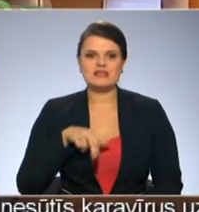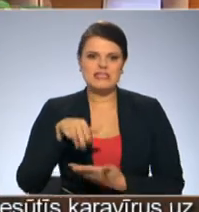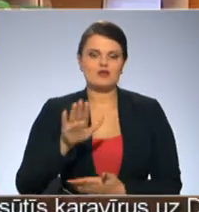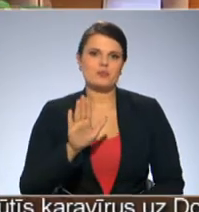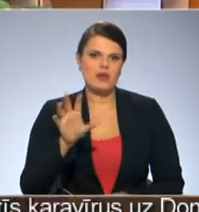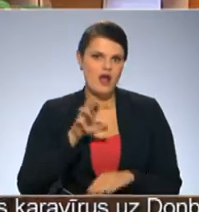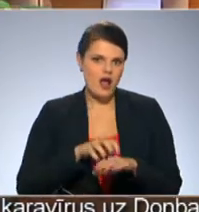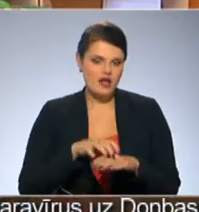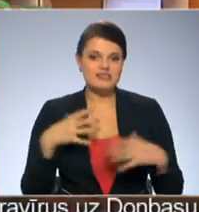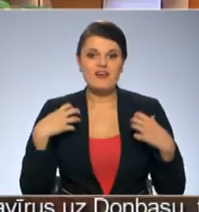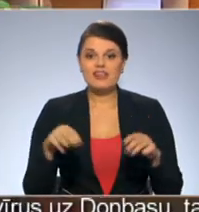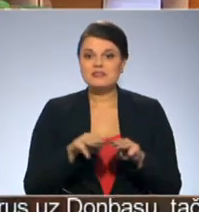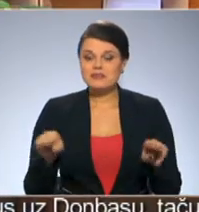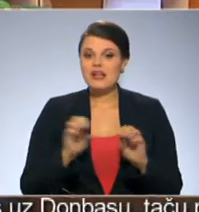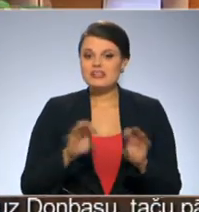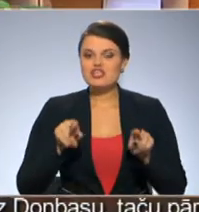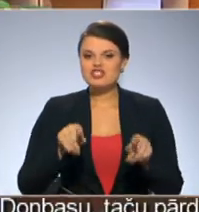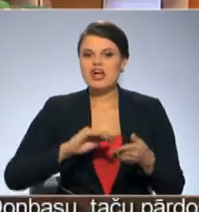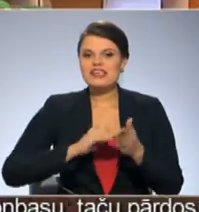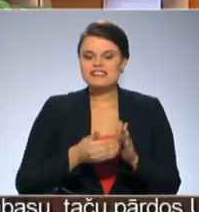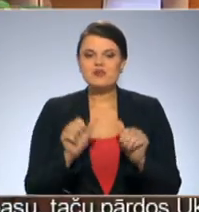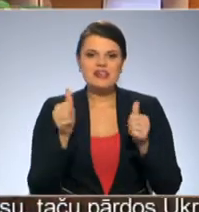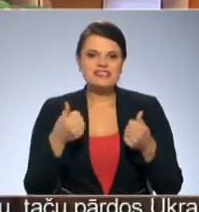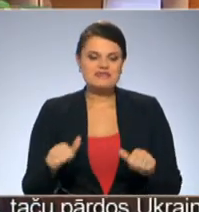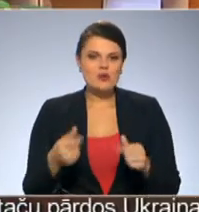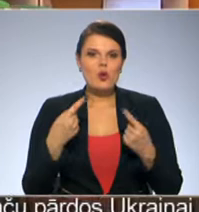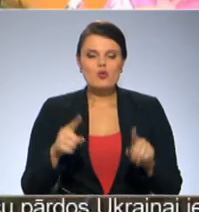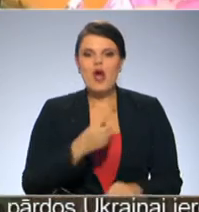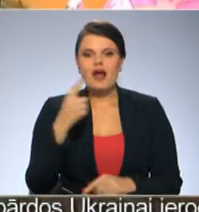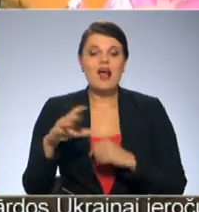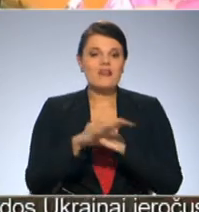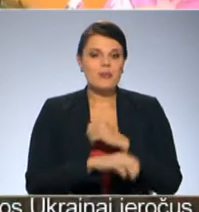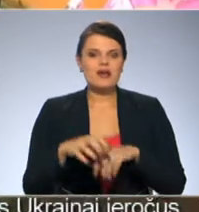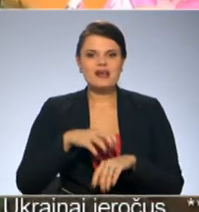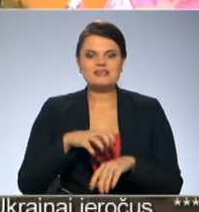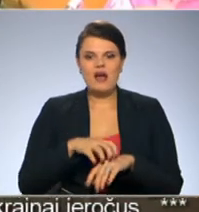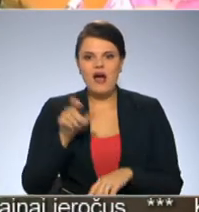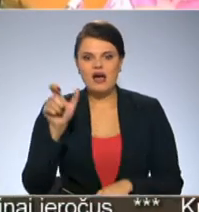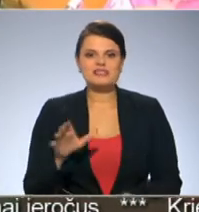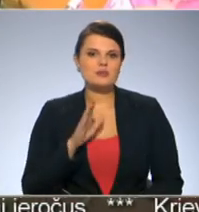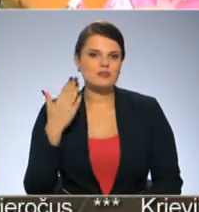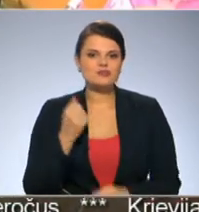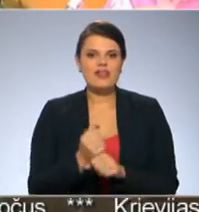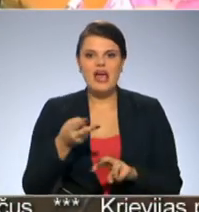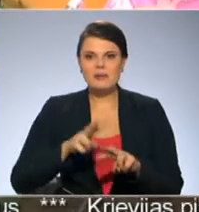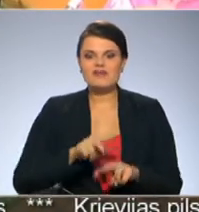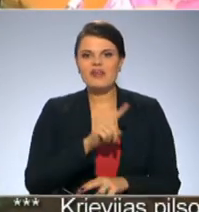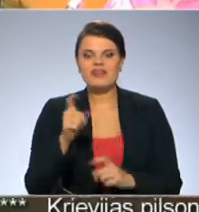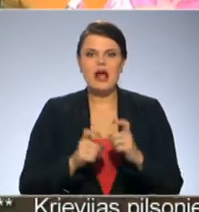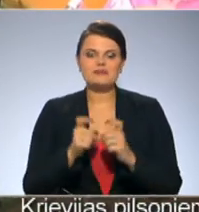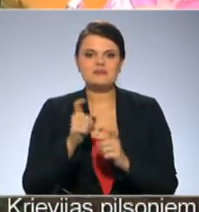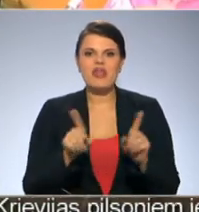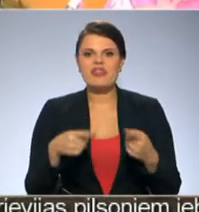ārsta. Veselības ministrijā skaidro, ka šāda situācija izveidojusies jau gada beigās. Daktēres Trejas bijusī darba vieta ir